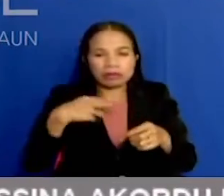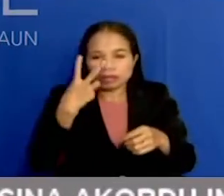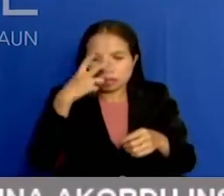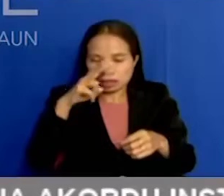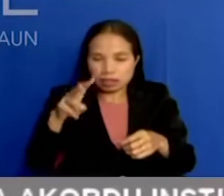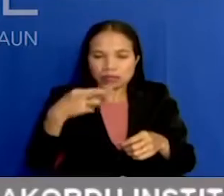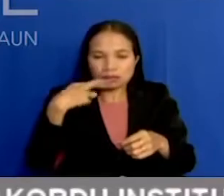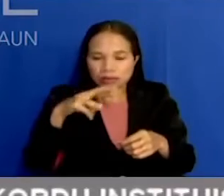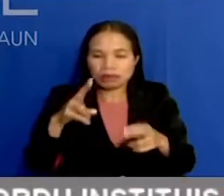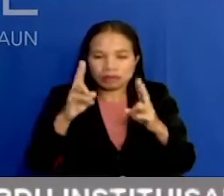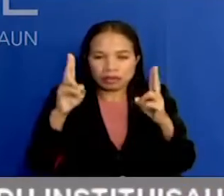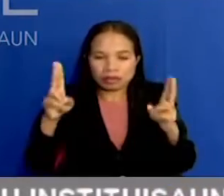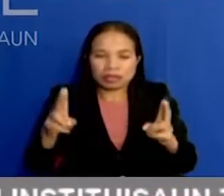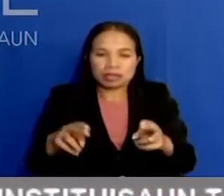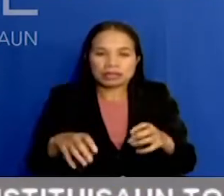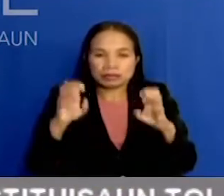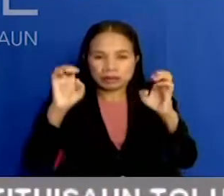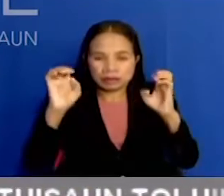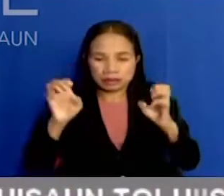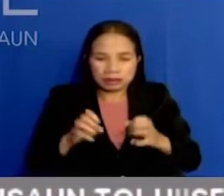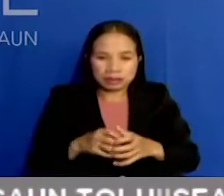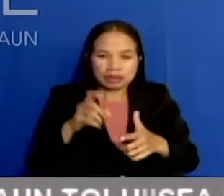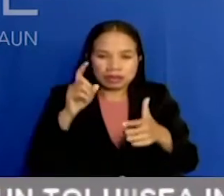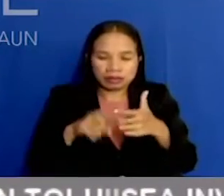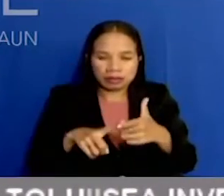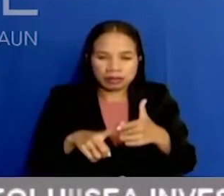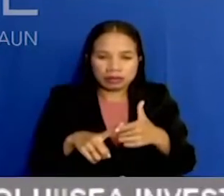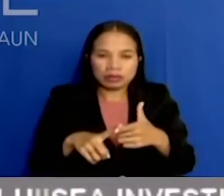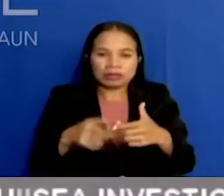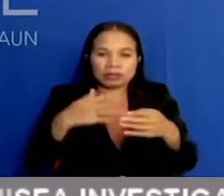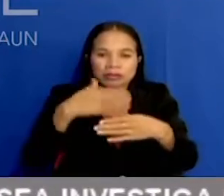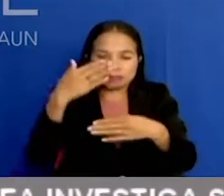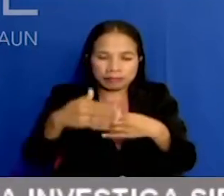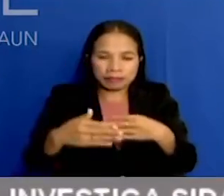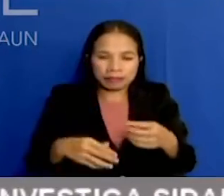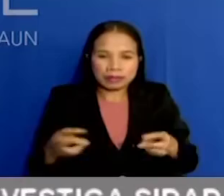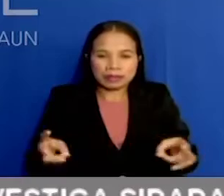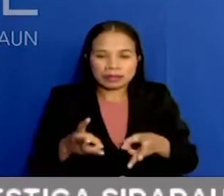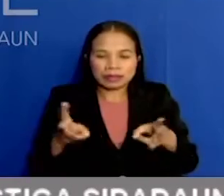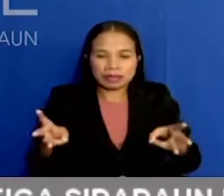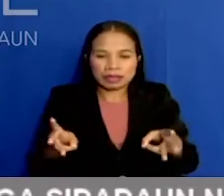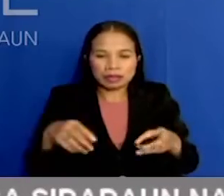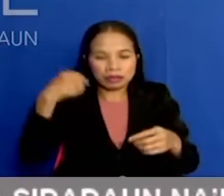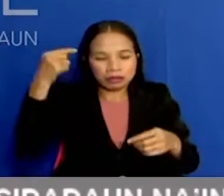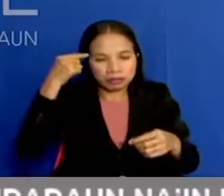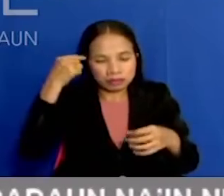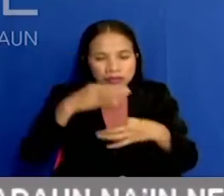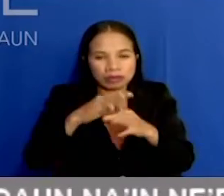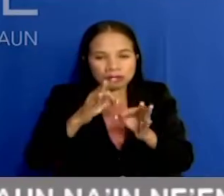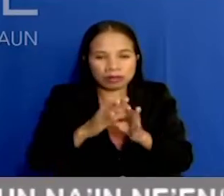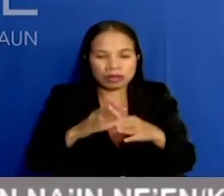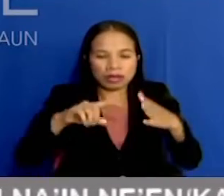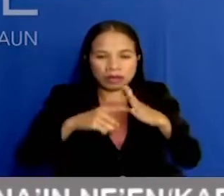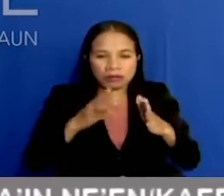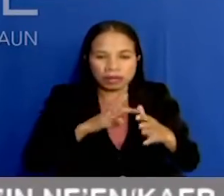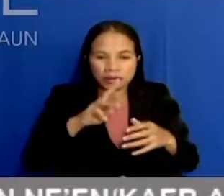rezolve la lais necesitate de urgente, ne? A depois, bac, ide propriu nu e trebuie. Estrada urbana nebe guvernu atu reabilita, ha hube